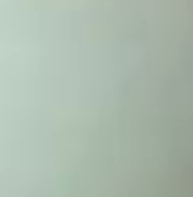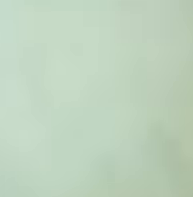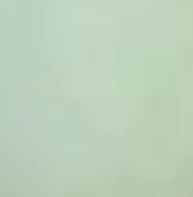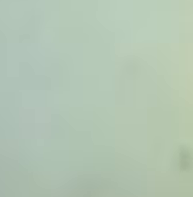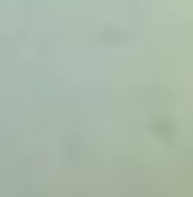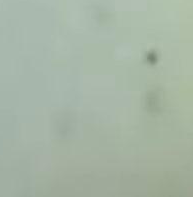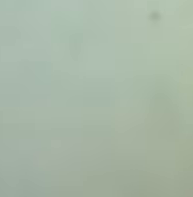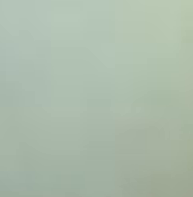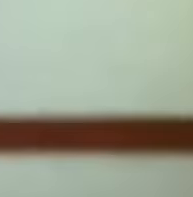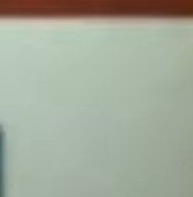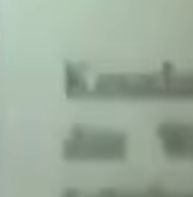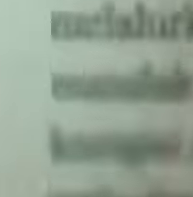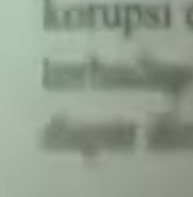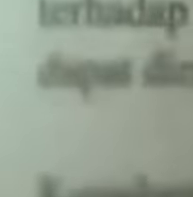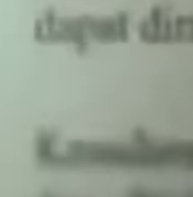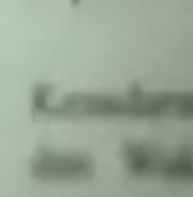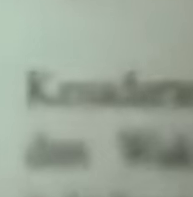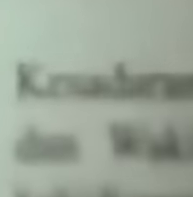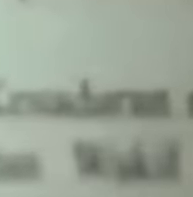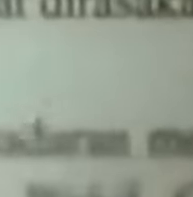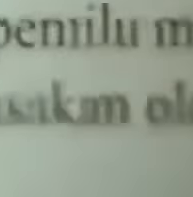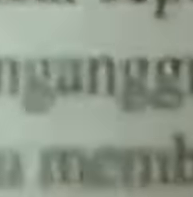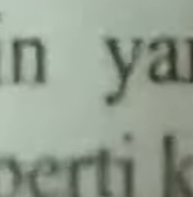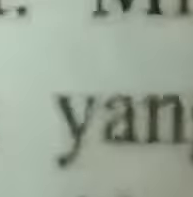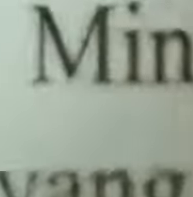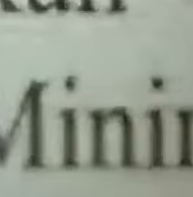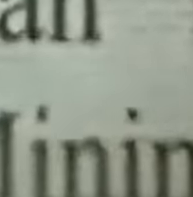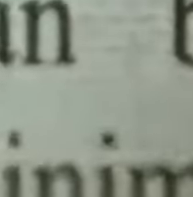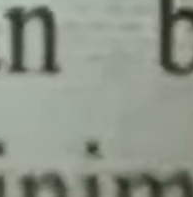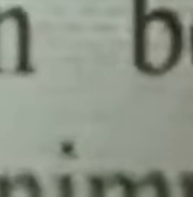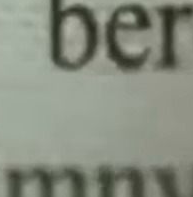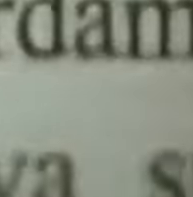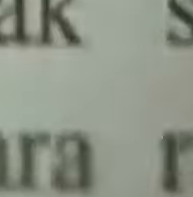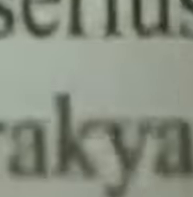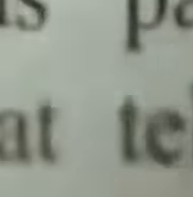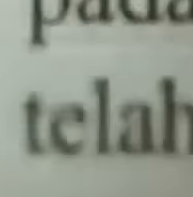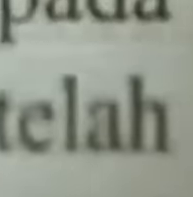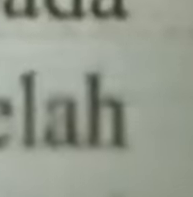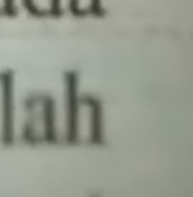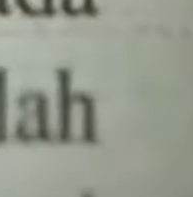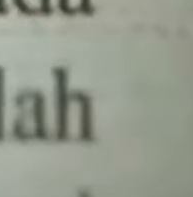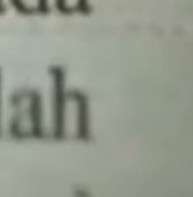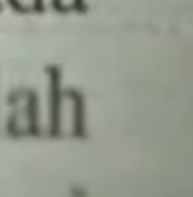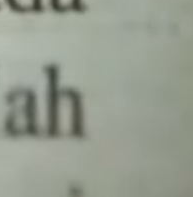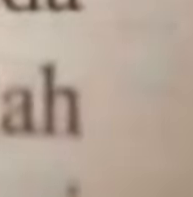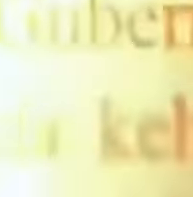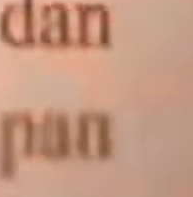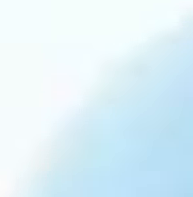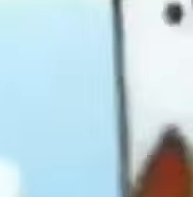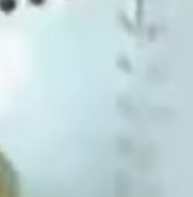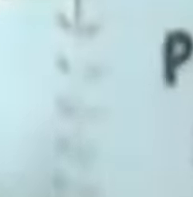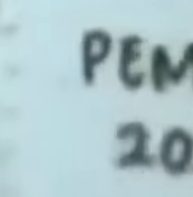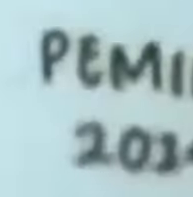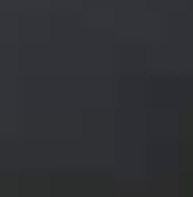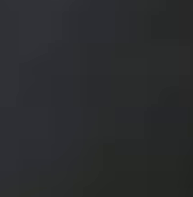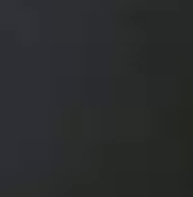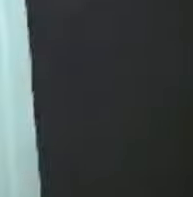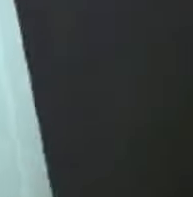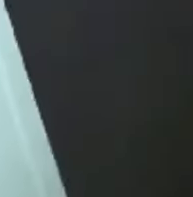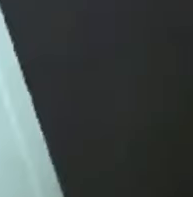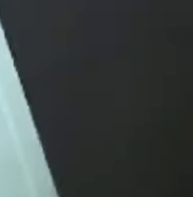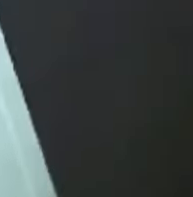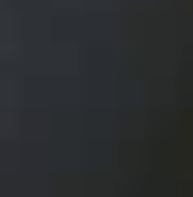Kesadaran memilih dalam proses pemilihan gubernur dan wakil gubernur akan berdampak serius pada kehidupan masyarakat.